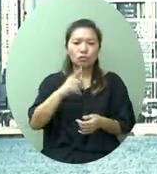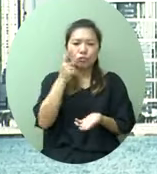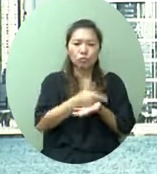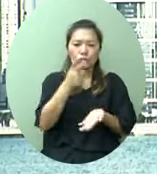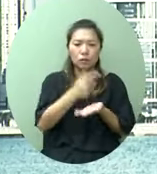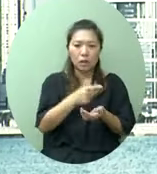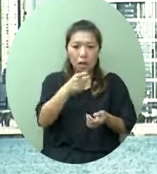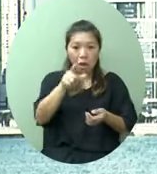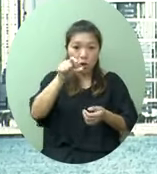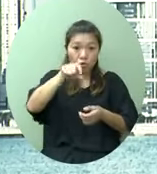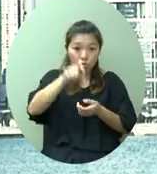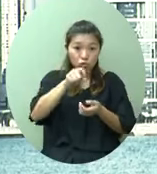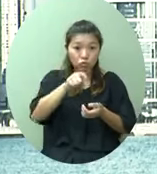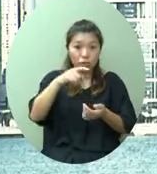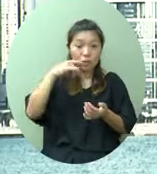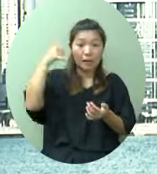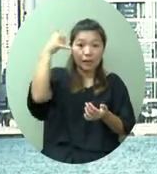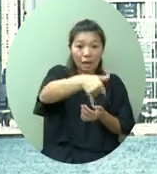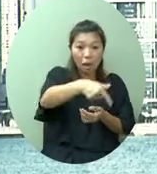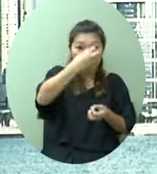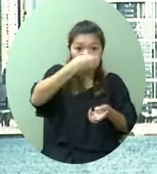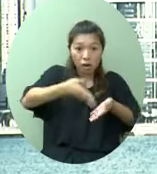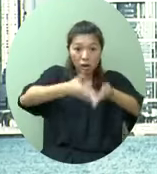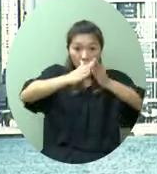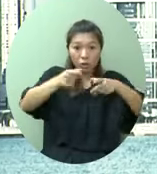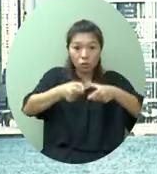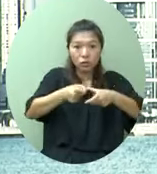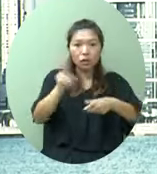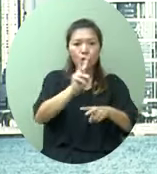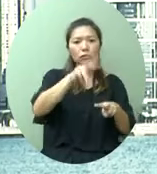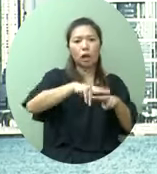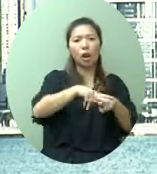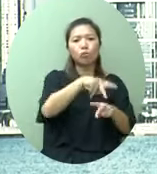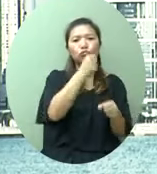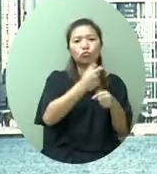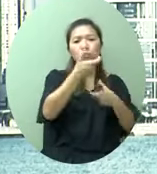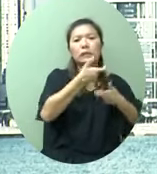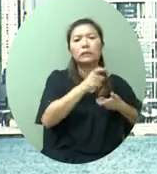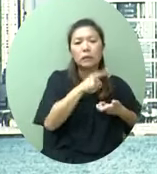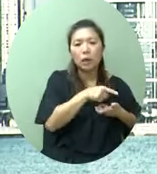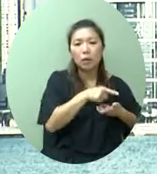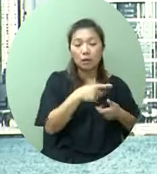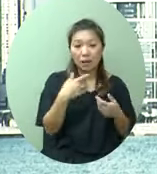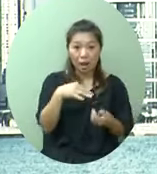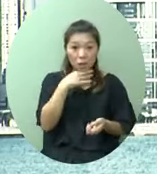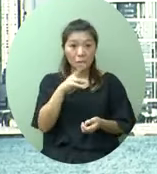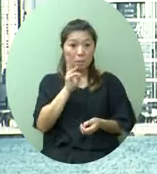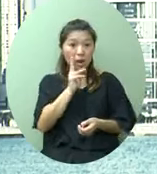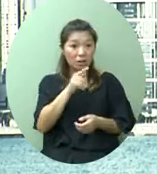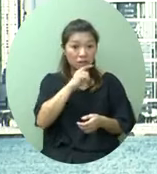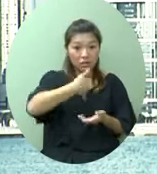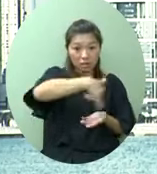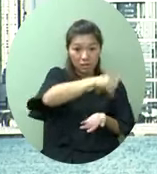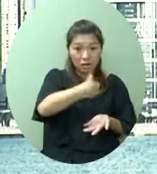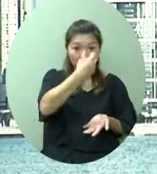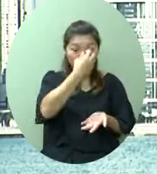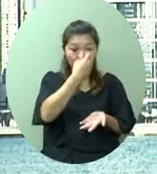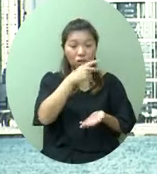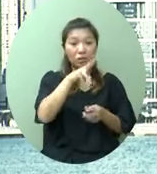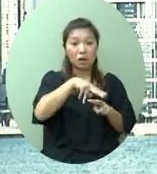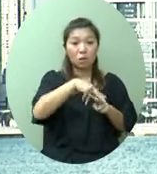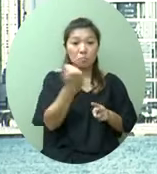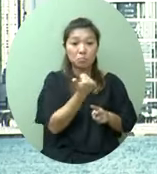業選擇在香港成立公司，其實很多都在內地有業務，所以對他們來說能夠進入去內地看看生意或